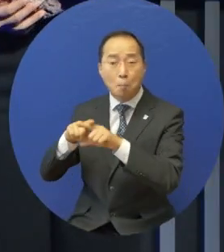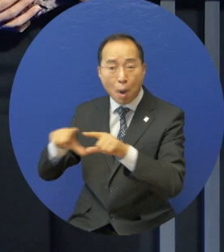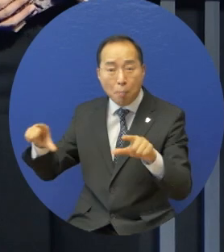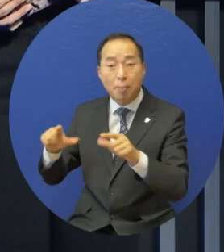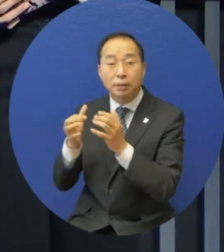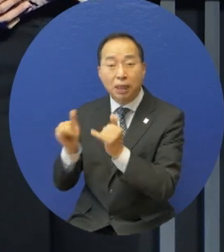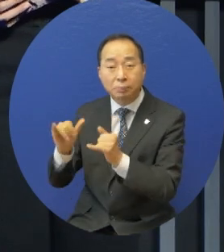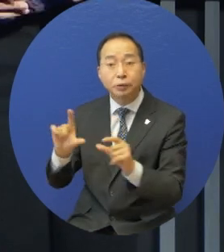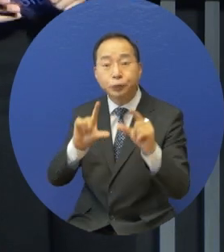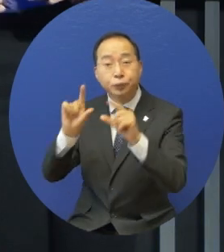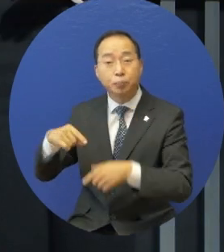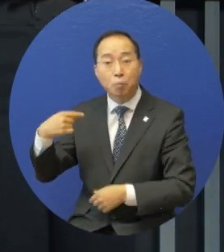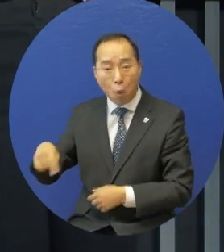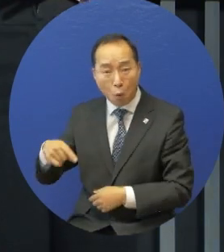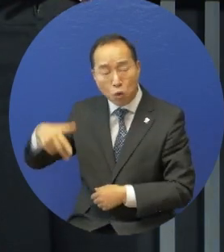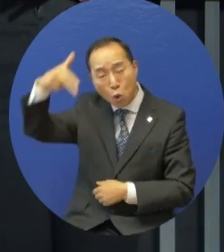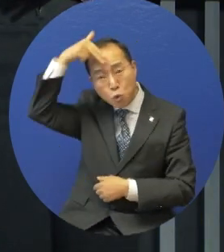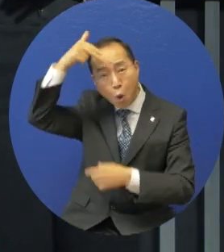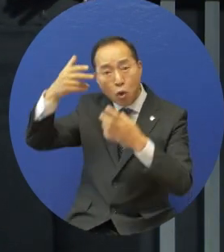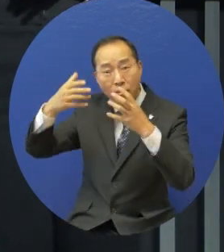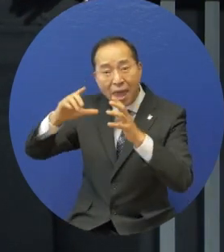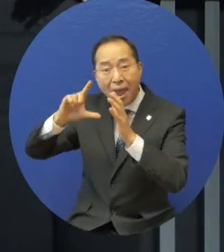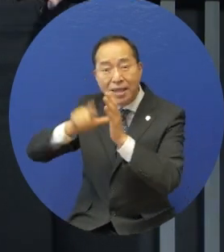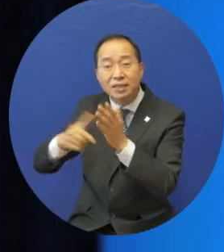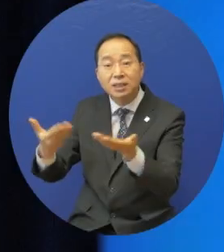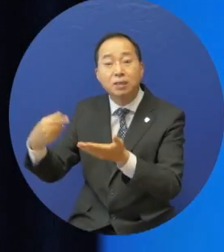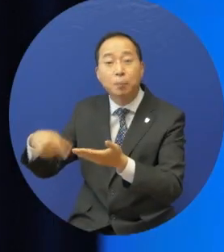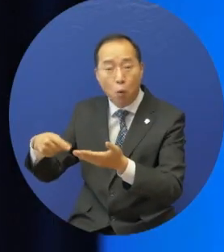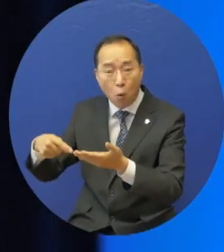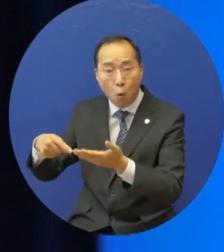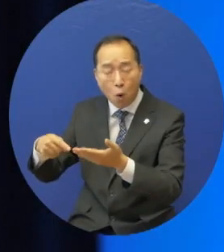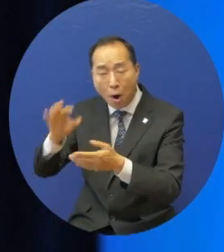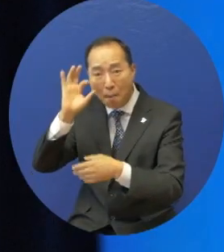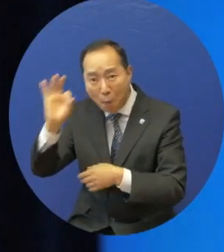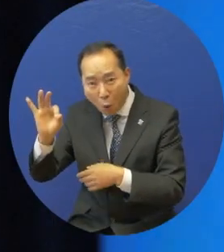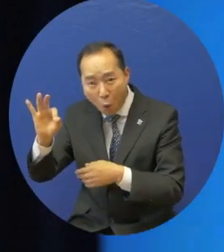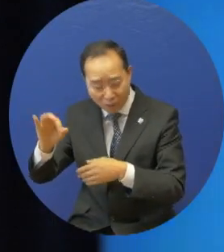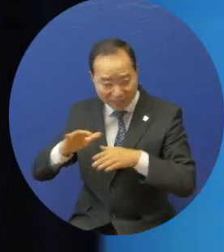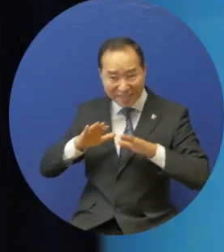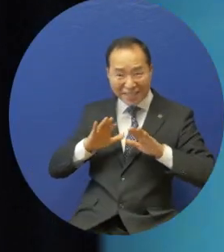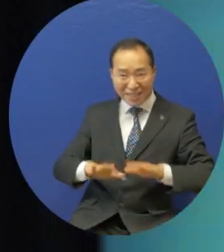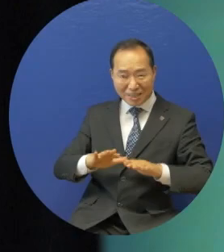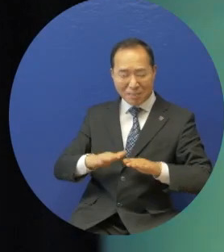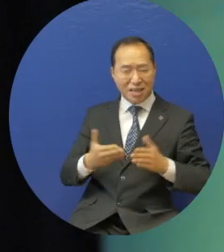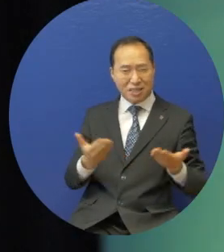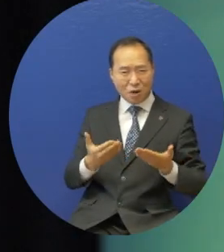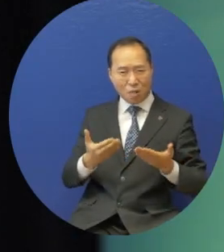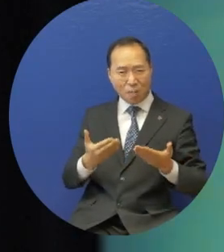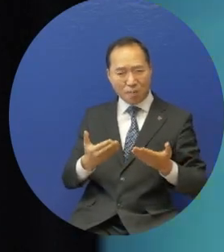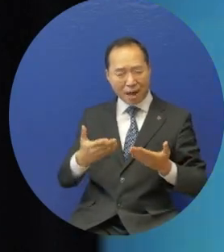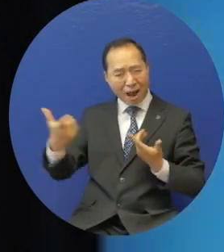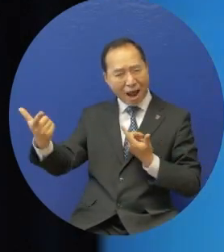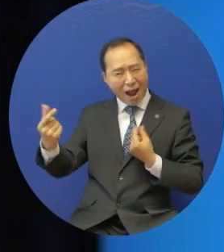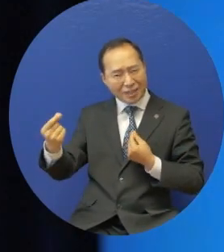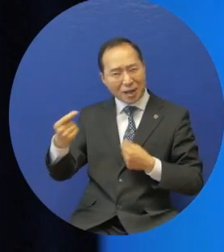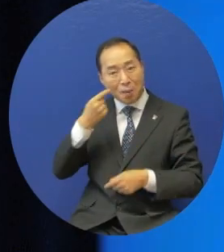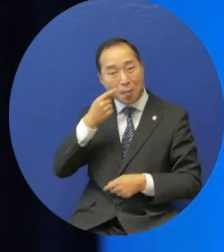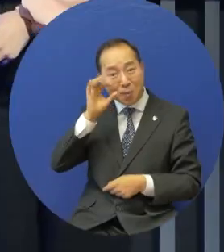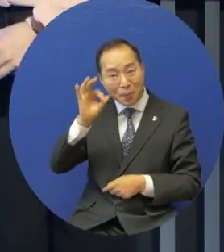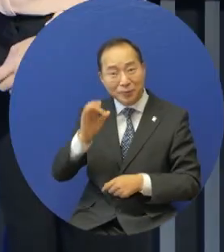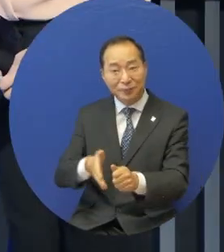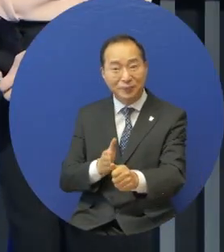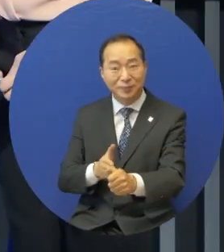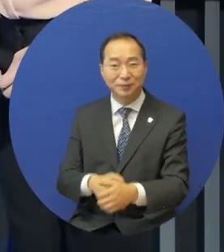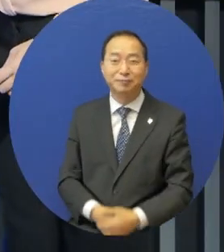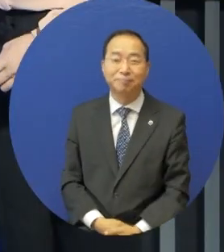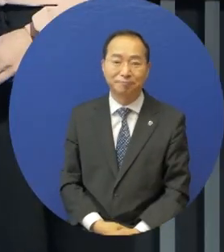어떻게 살아갔는가, 조선시대의 직업을 통해서 우리 시대의 직업도 고민해보는 시간 가졌으면 좋겠습니다. 오늘 강연